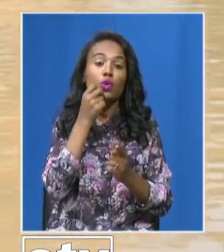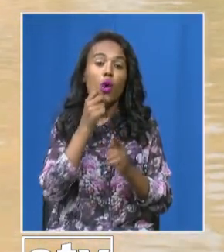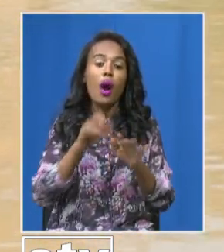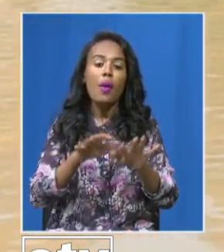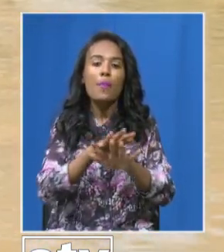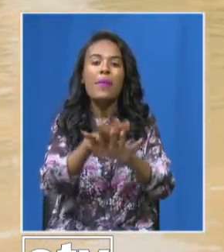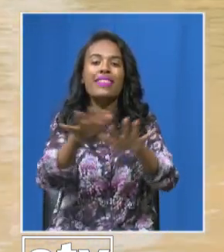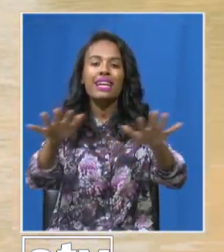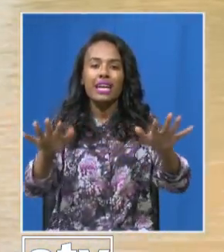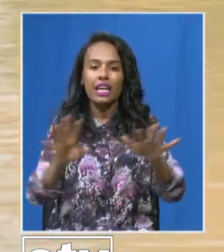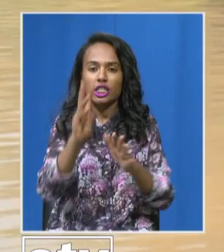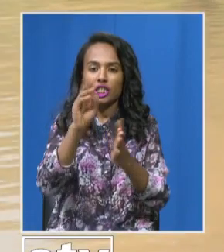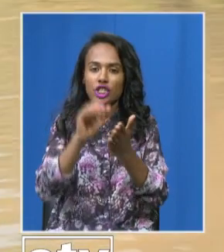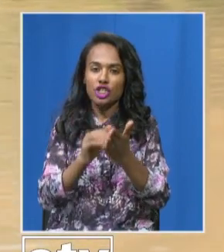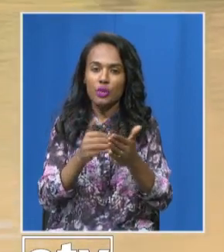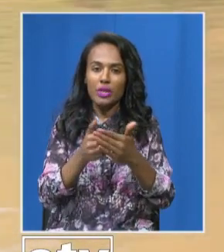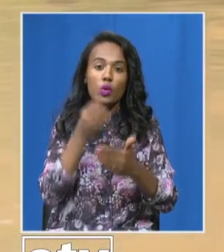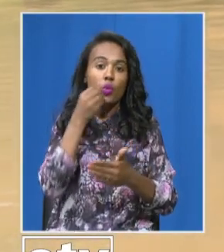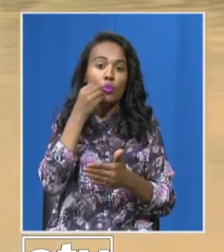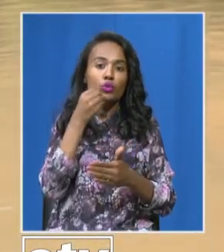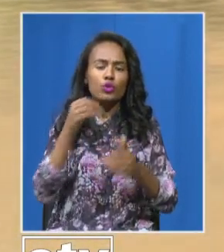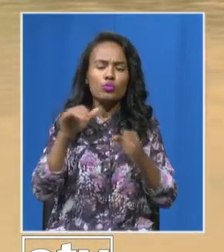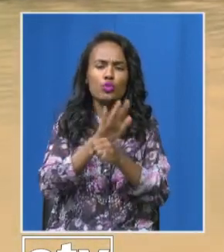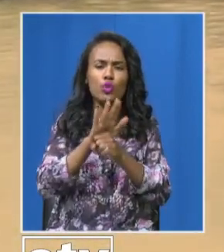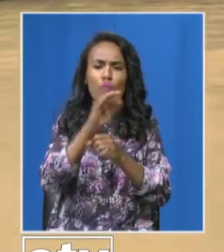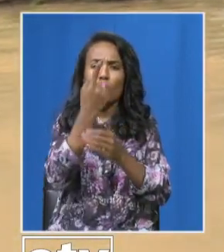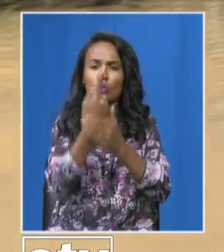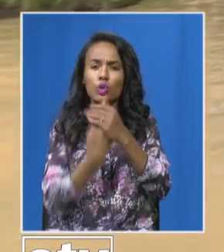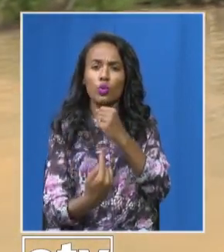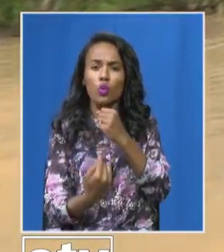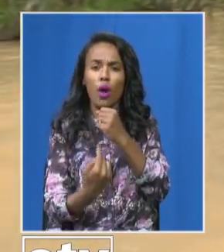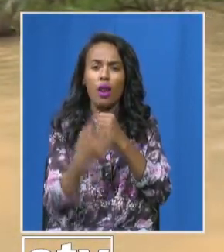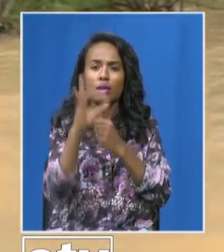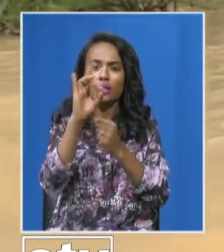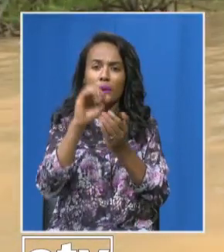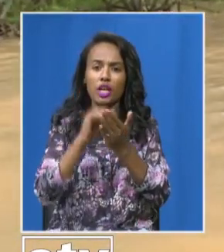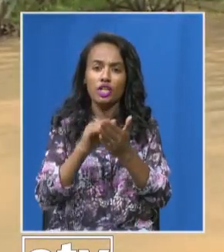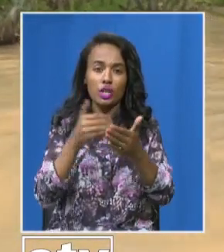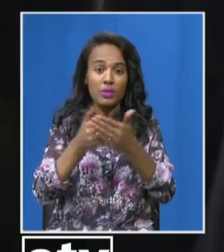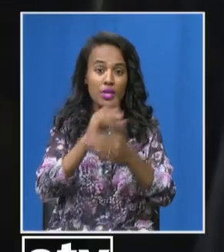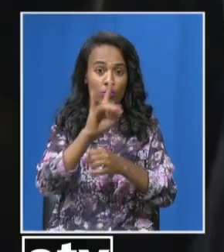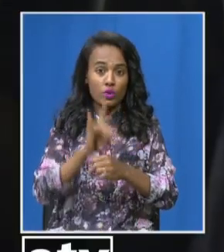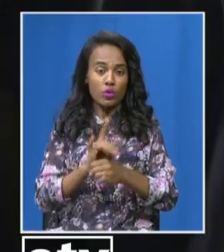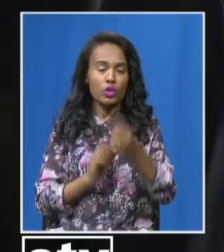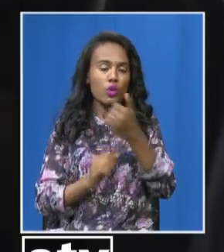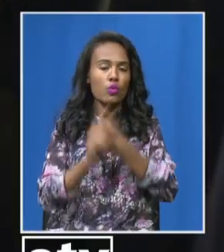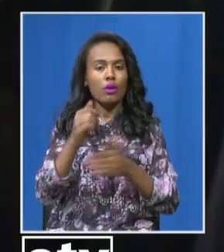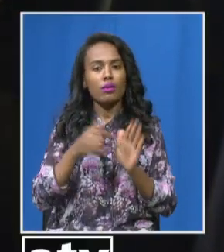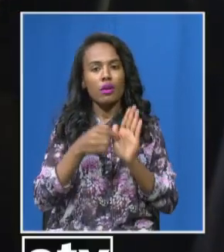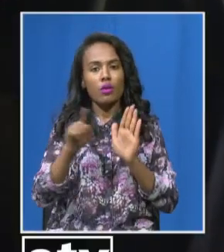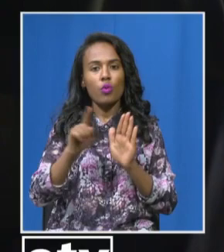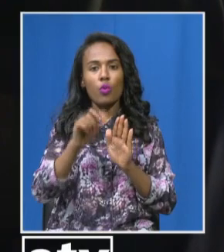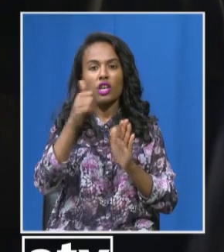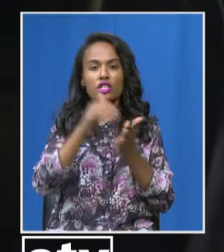መጥለቅለቅ 6000 የሚጠጉ ቤቶች ሙሉ ለሙሉ በውሃ የተዋጡ ሲሆን 80000 የሚጠጉ ዜጎች ለጉዳት ተዳርገዋል። ከ10000 በላይ